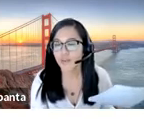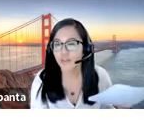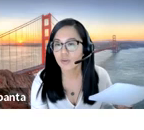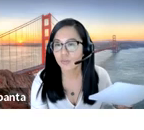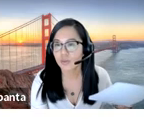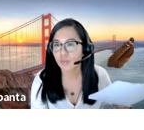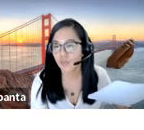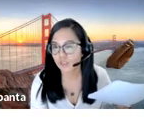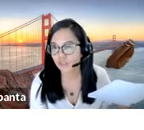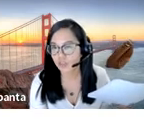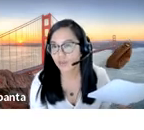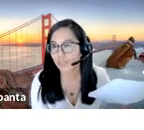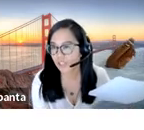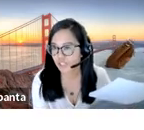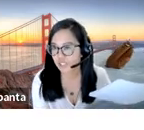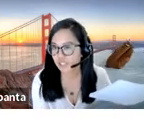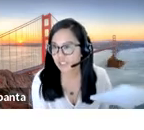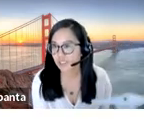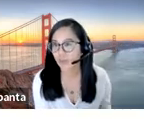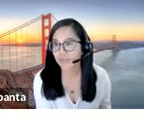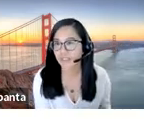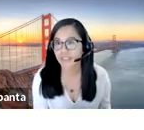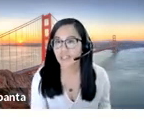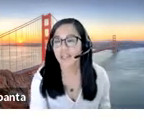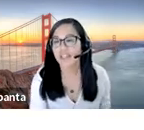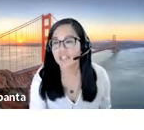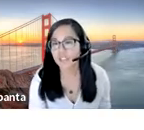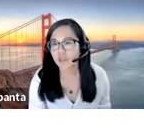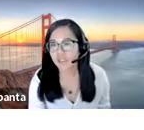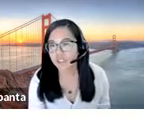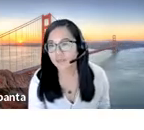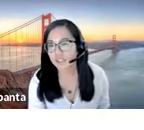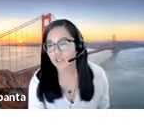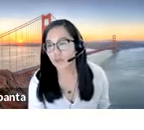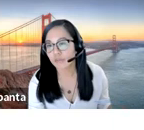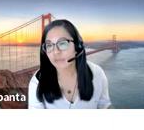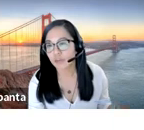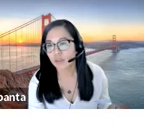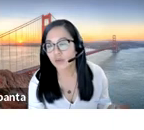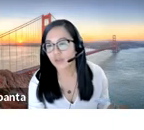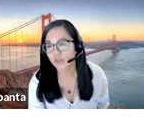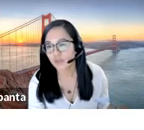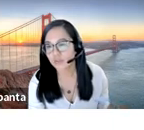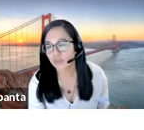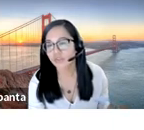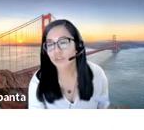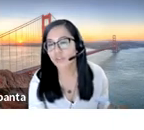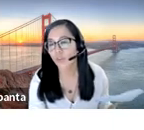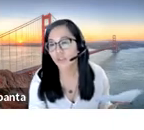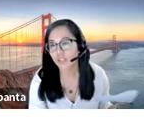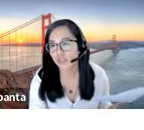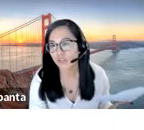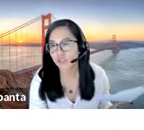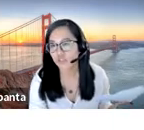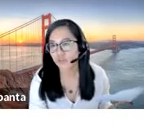the career one stop or AJCC website, and these are the steps that you could follow in order to find